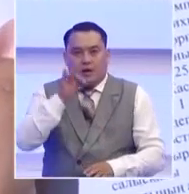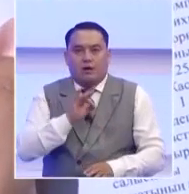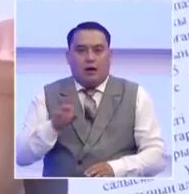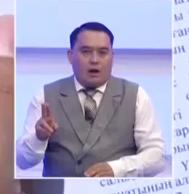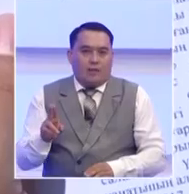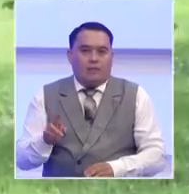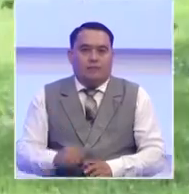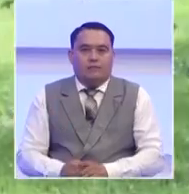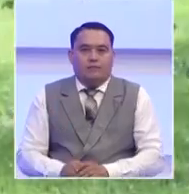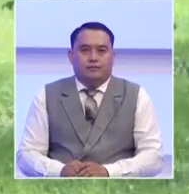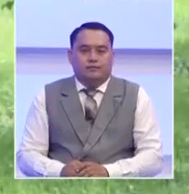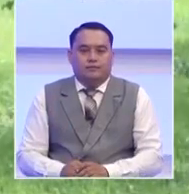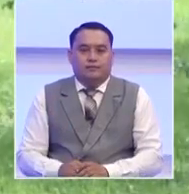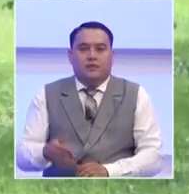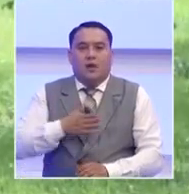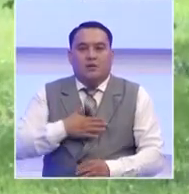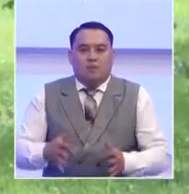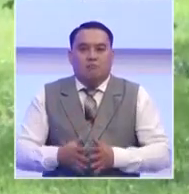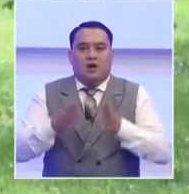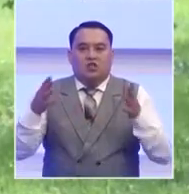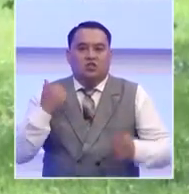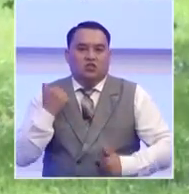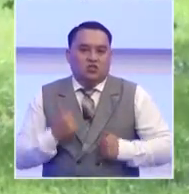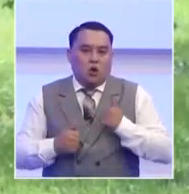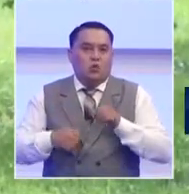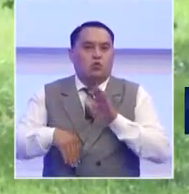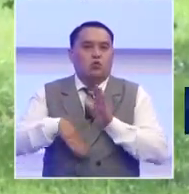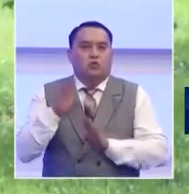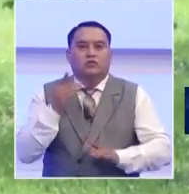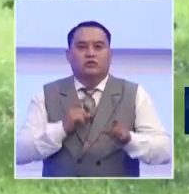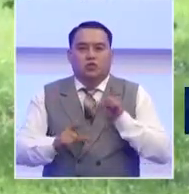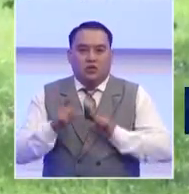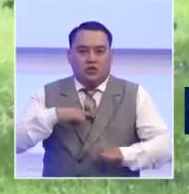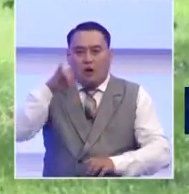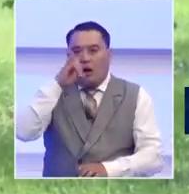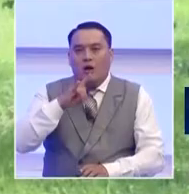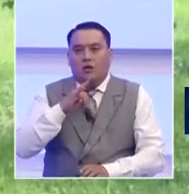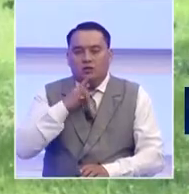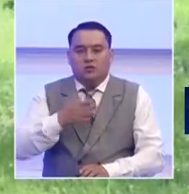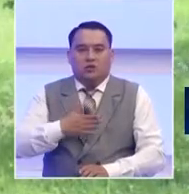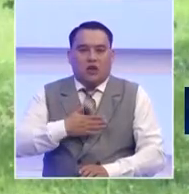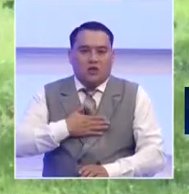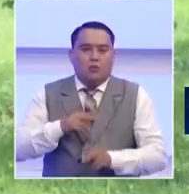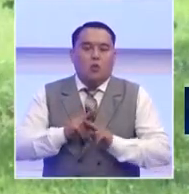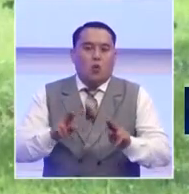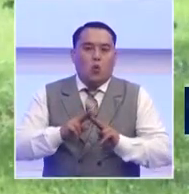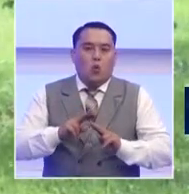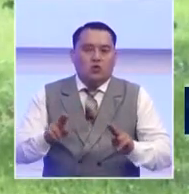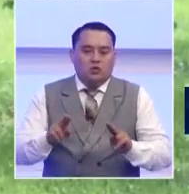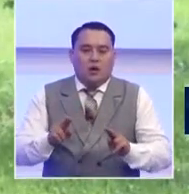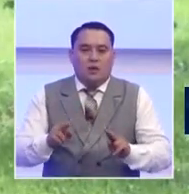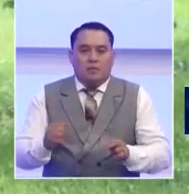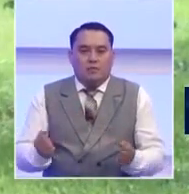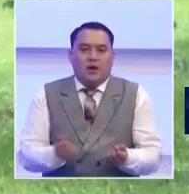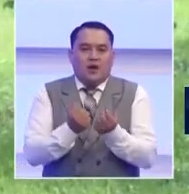Республики Казахстан. Для меня большая честь быть в числе лучших студентов Казахстана. Это благодаря нашим педагогам и учителям,